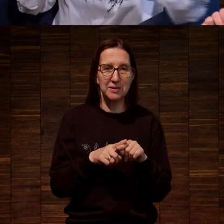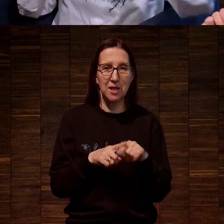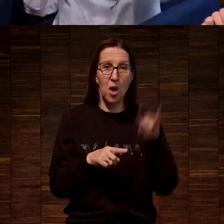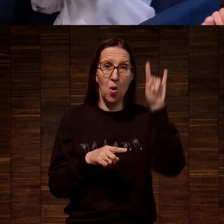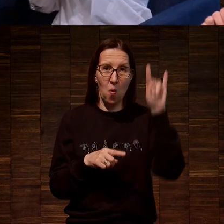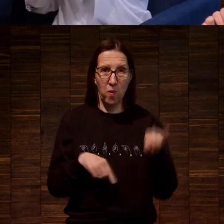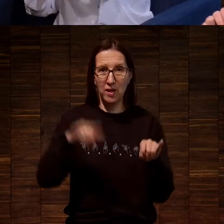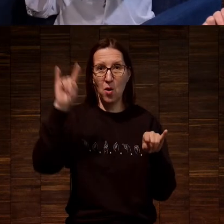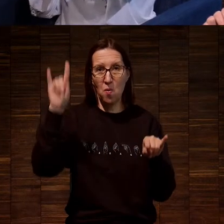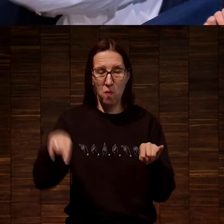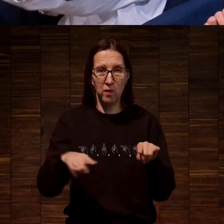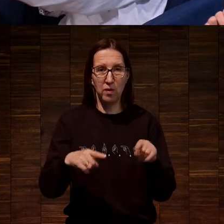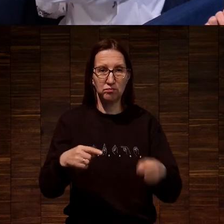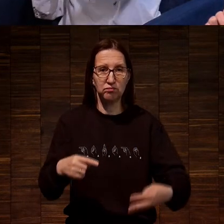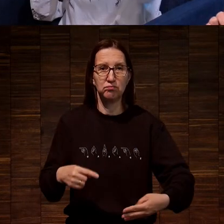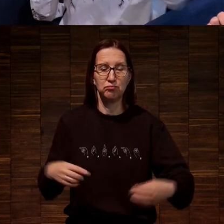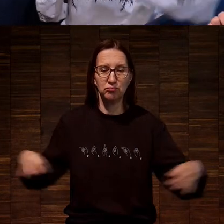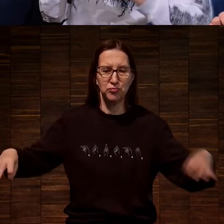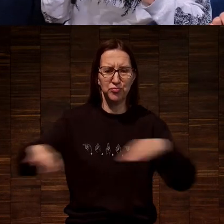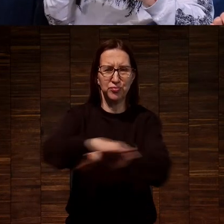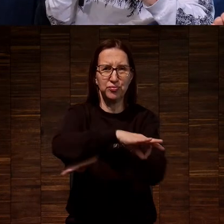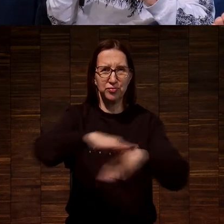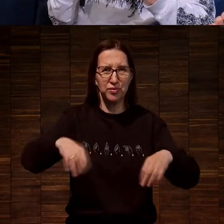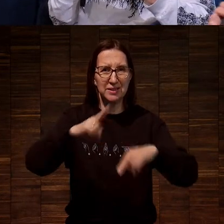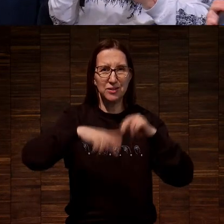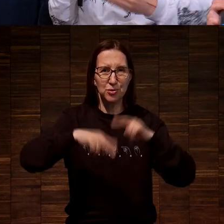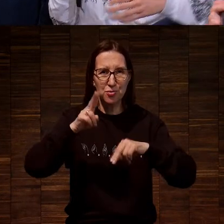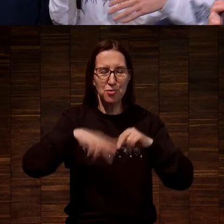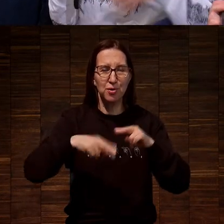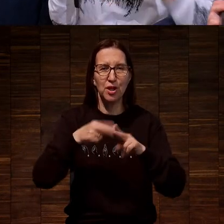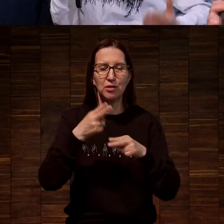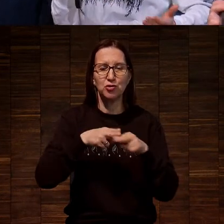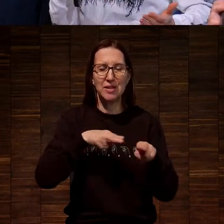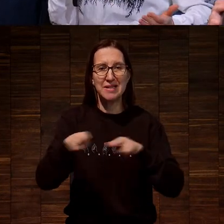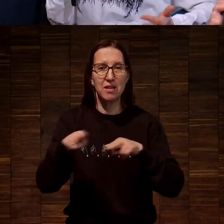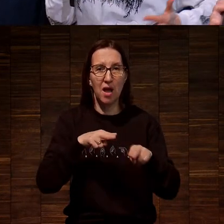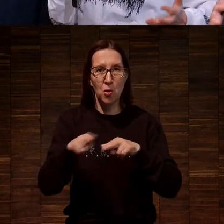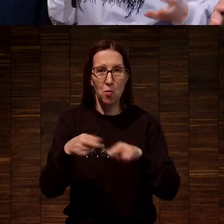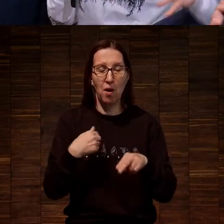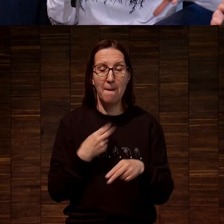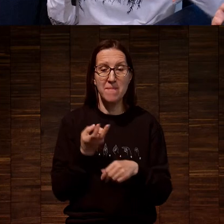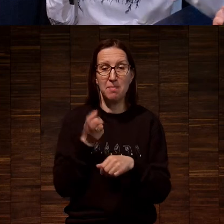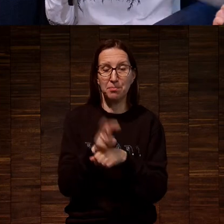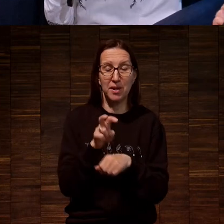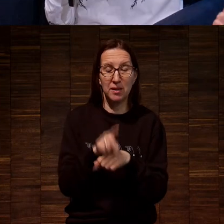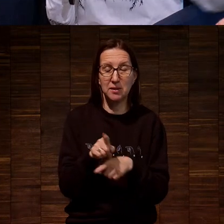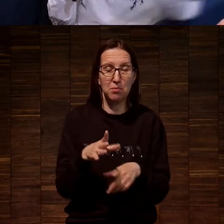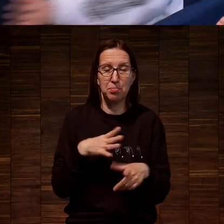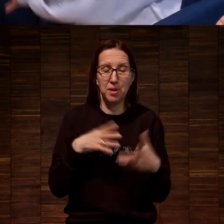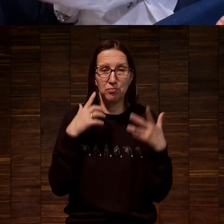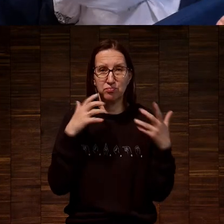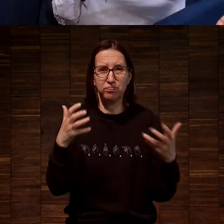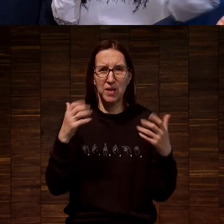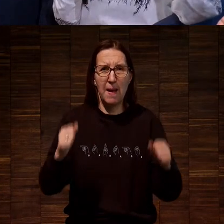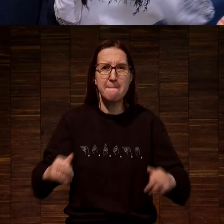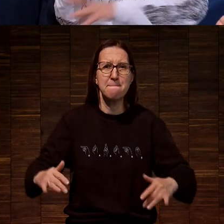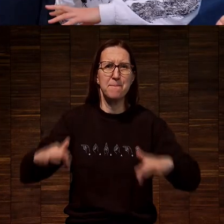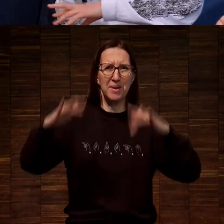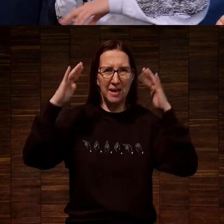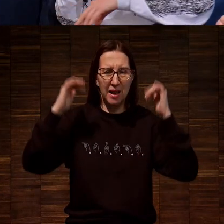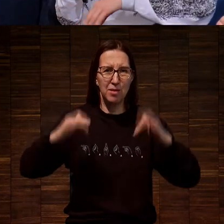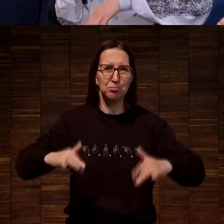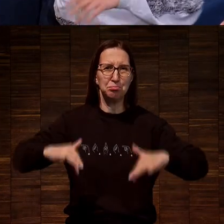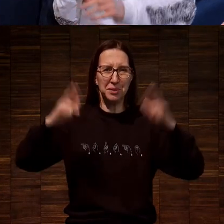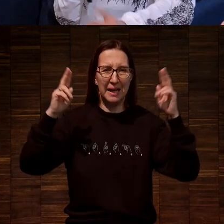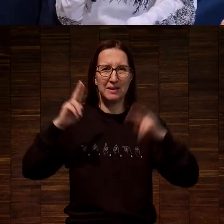от окон начали строить магистрали, передвигать железную дорогу. И когда мы туда приходили, там просто пыльные бури,